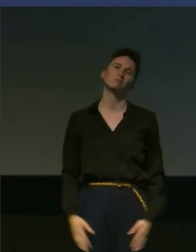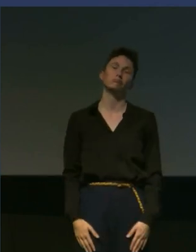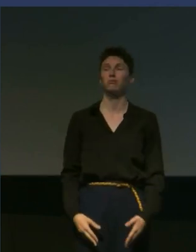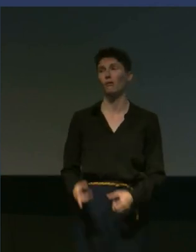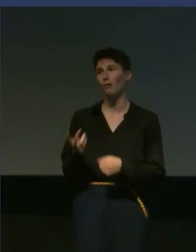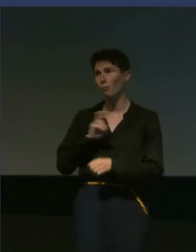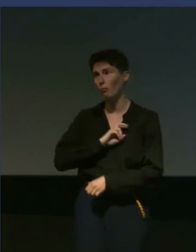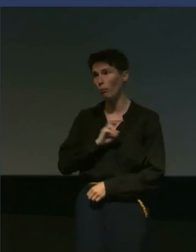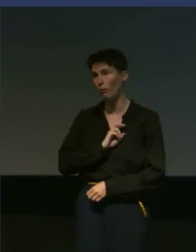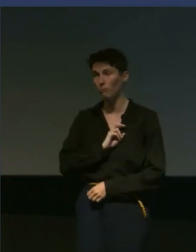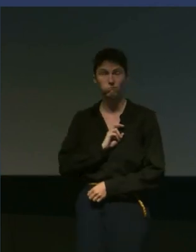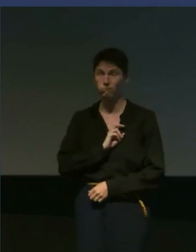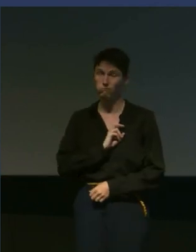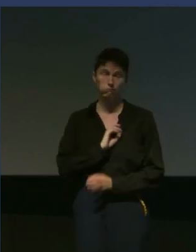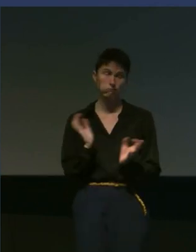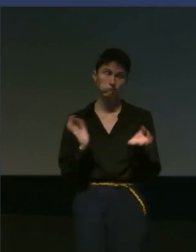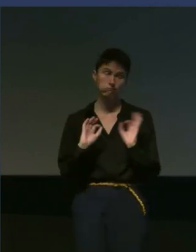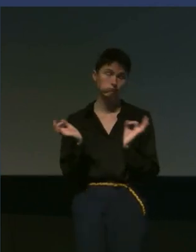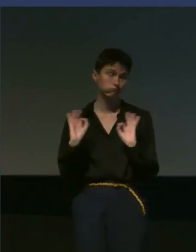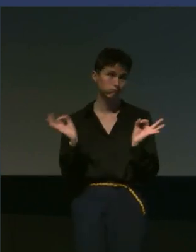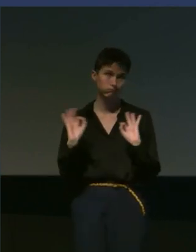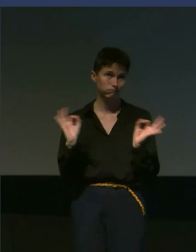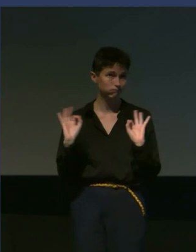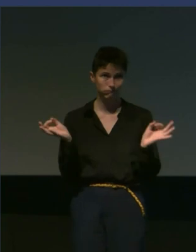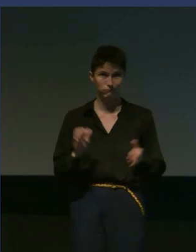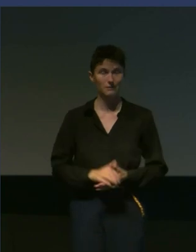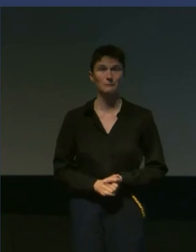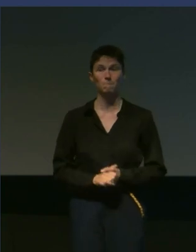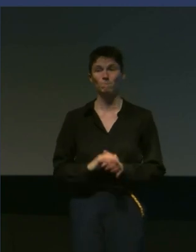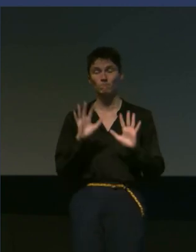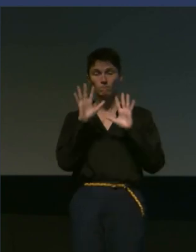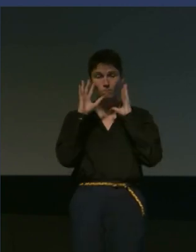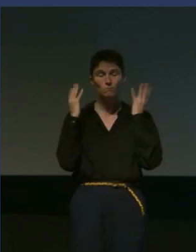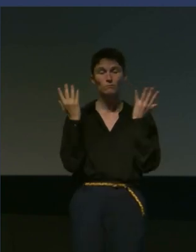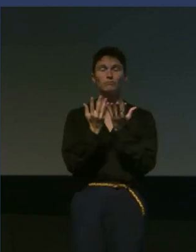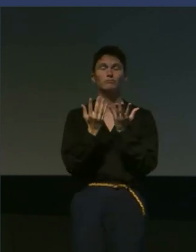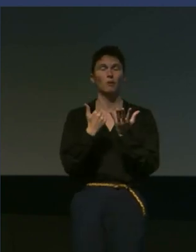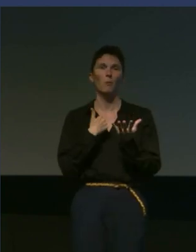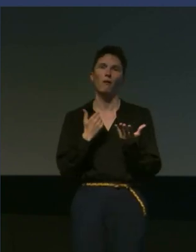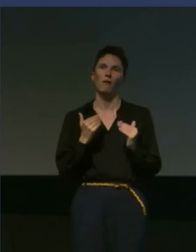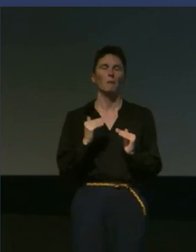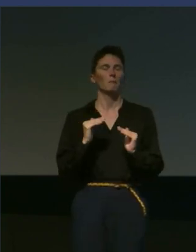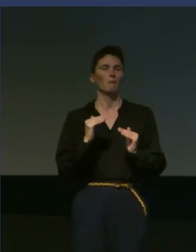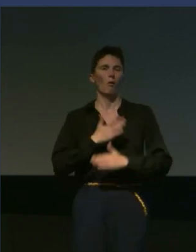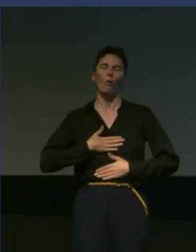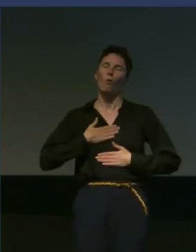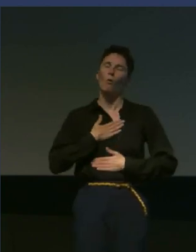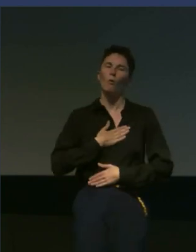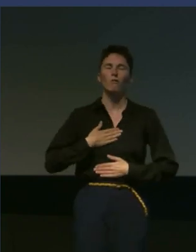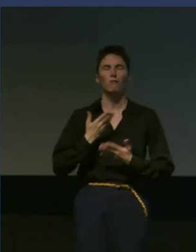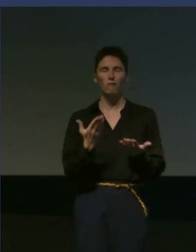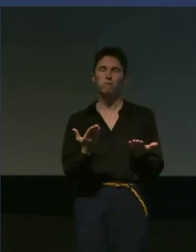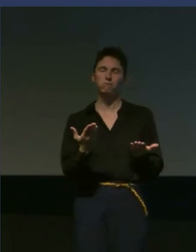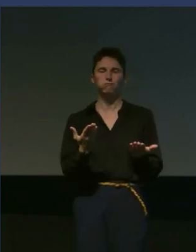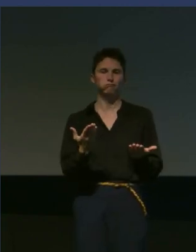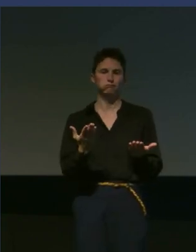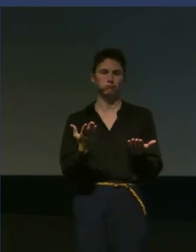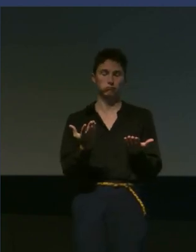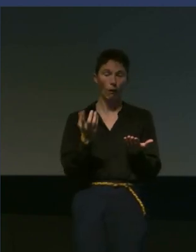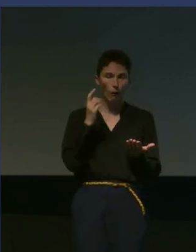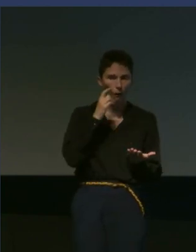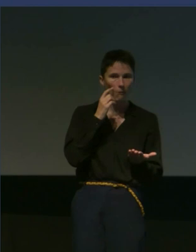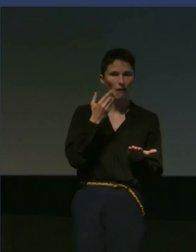peur, quoi. Donc, moi, je suis quand même assez contente de voir ça. Et en fait,